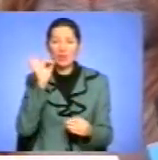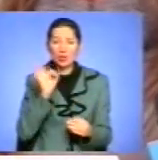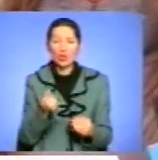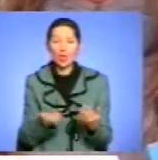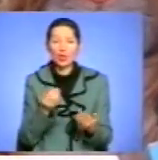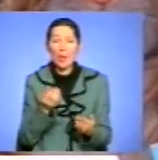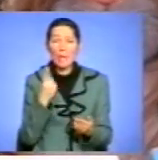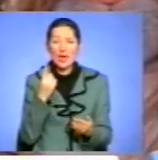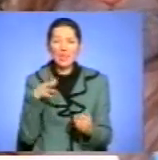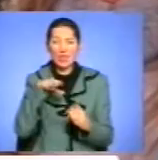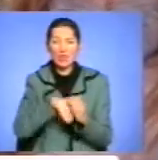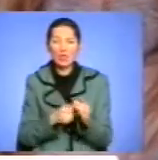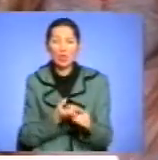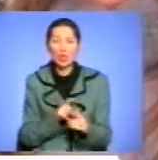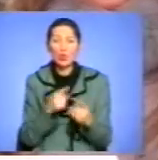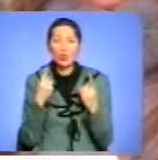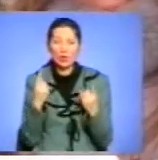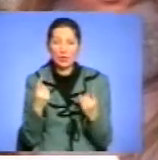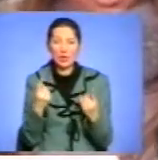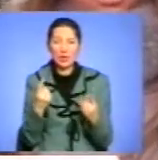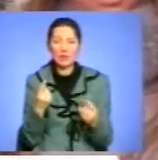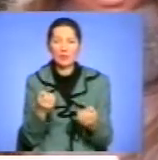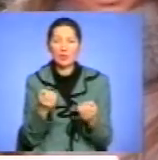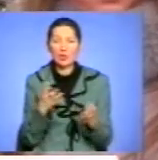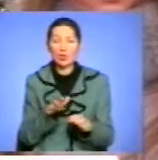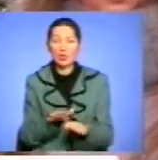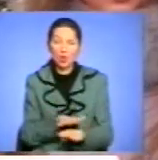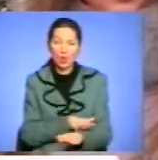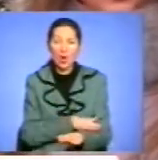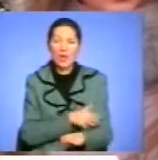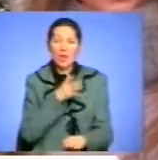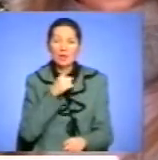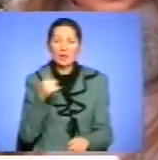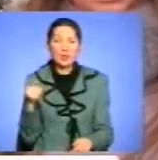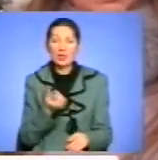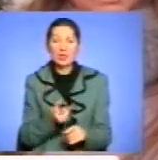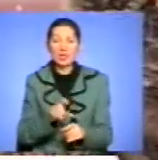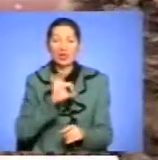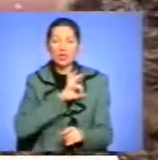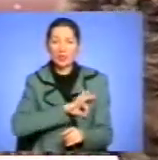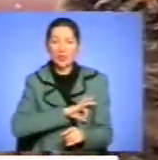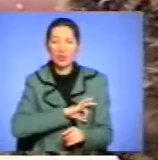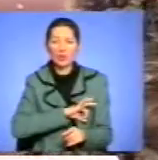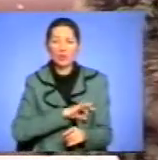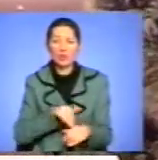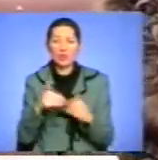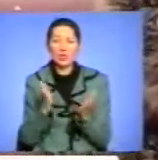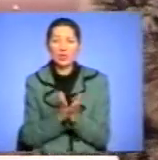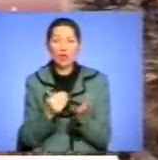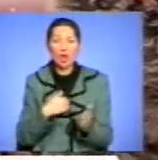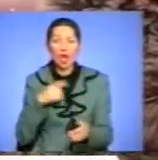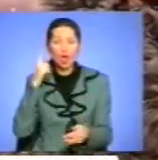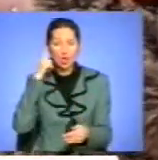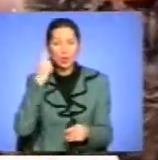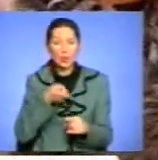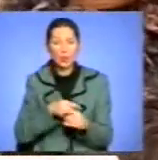внесок там теж великий, просто той дуже довгий термін. Воно не дуже є вигідно. Взагалі-то я чула про цю програму,